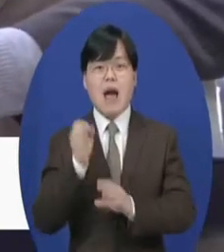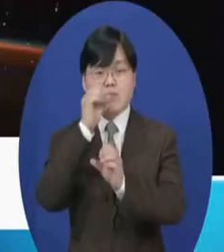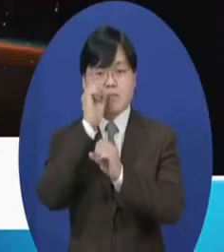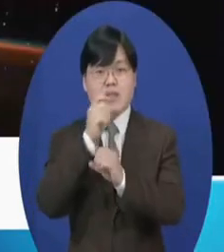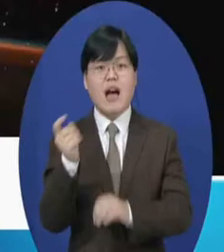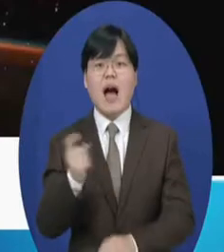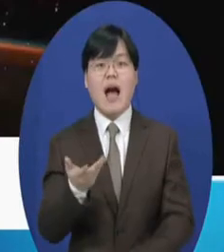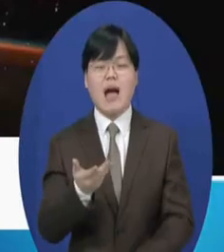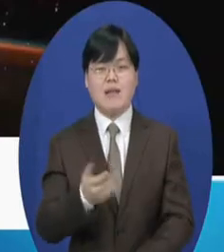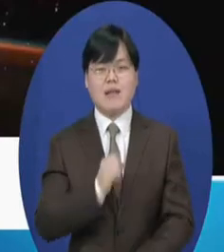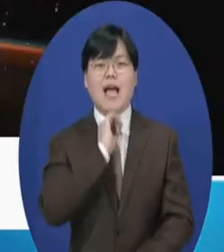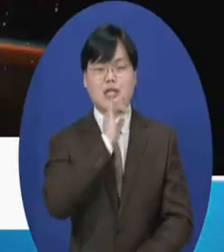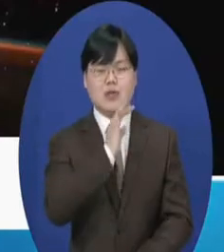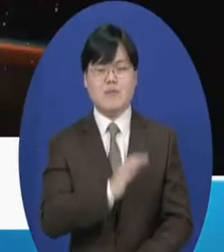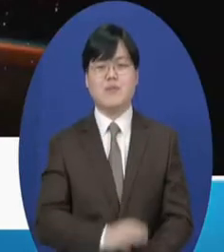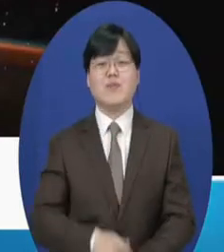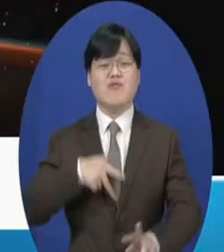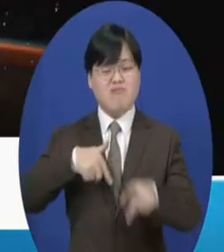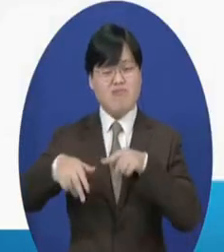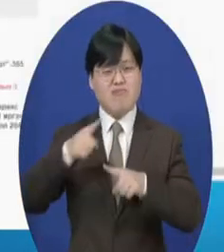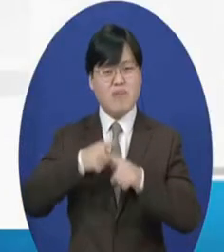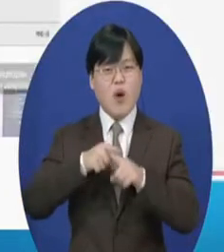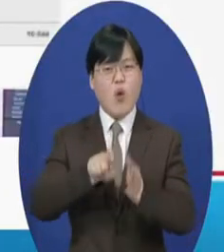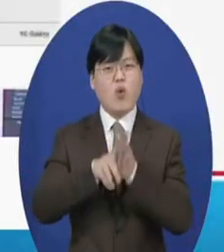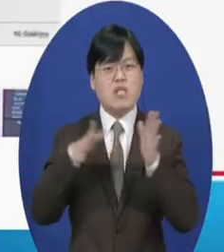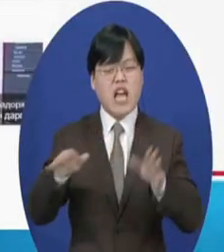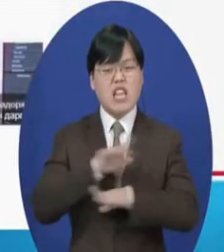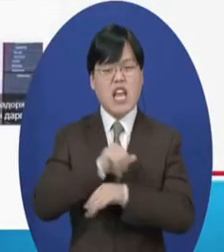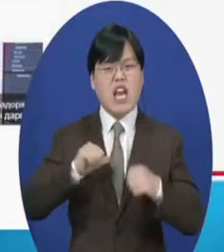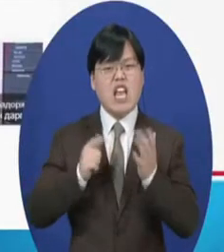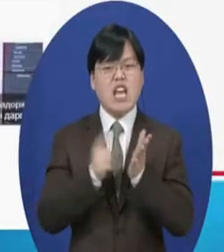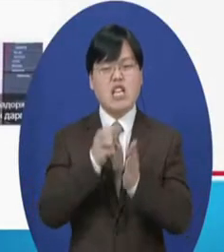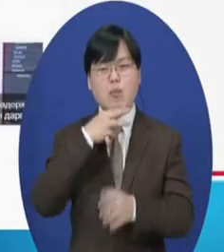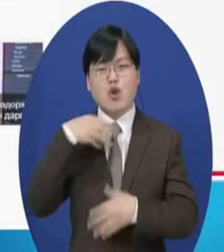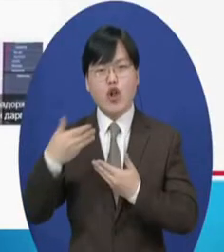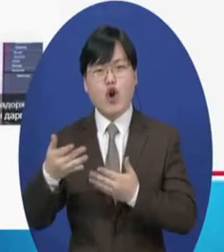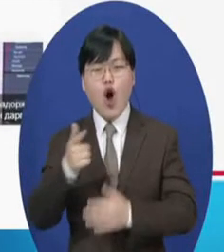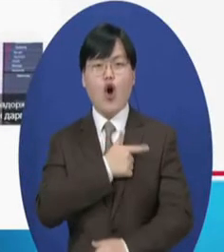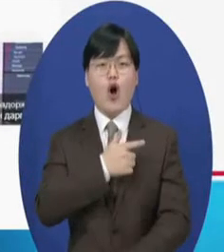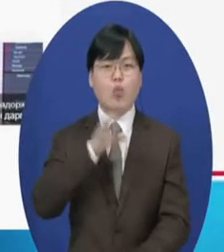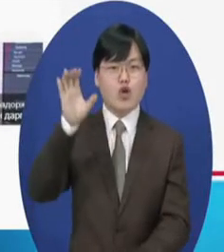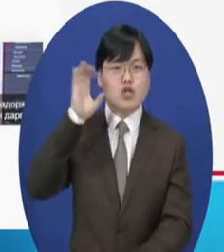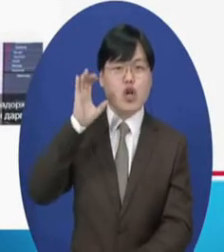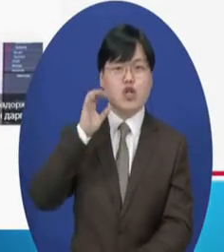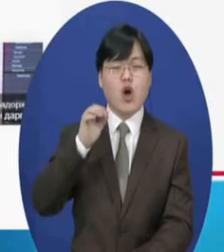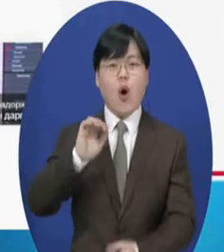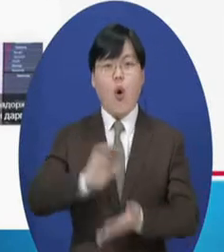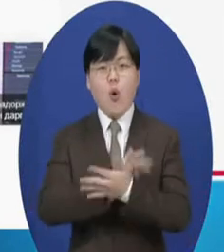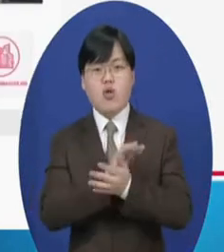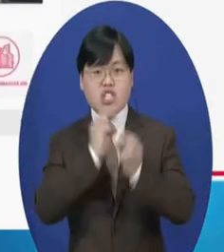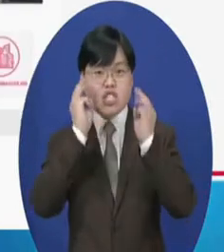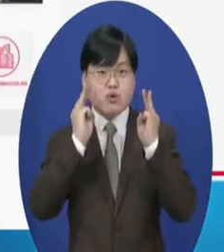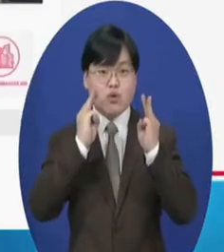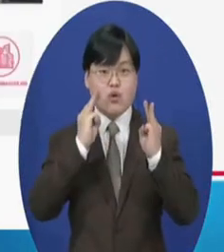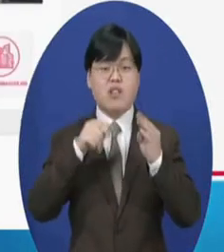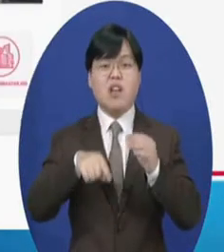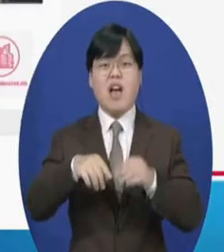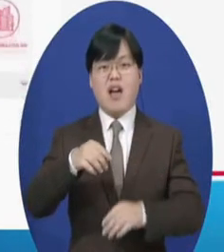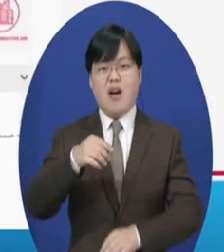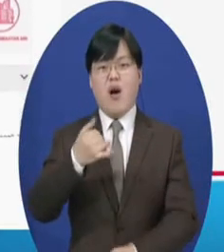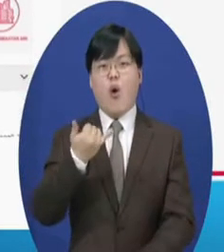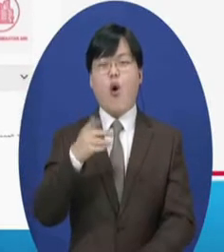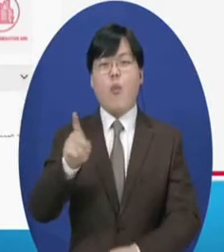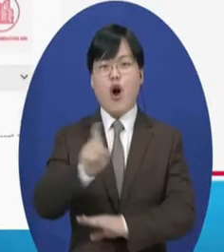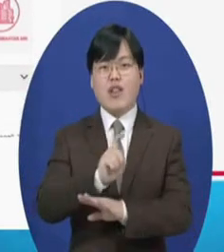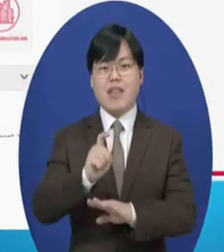өгсөн бэ? Хөлхөрөөний хугацаанд иргэдэд шаардлагатай мэдээллийг хүргэх санал гомдлыг нь сонсох шуурхай шийдвэрлэх үүднээс нийслэлийн засаг